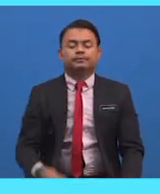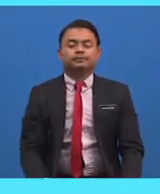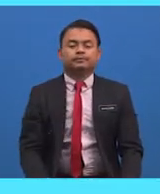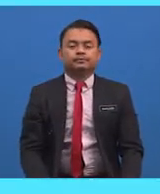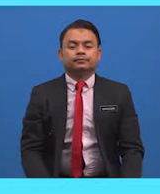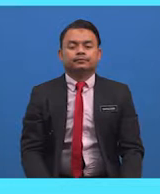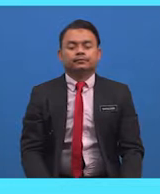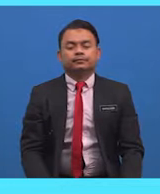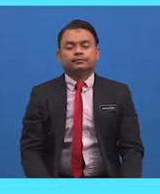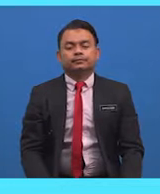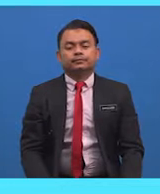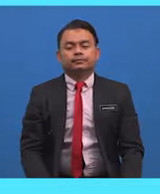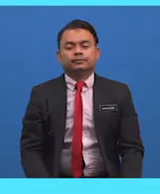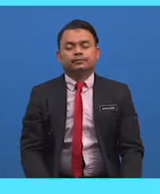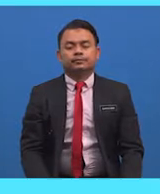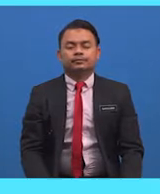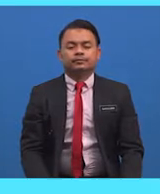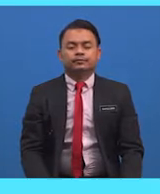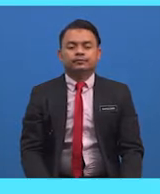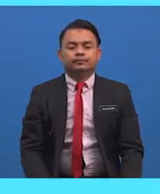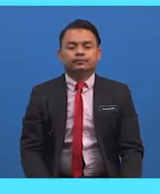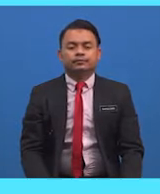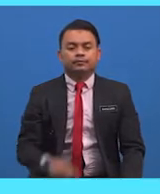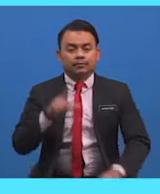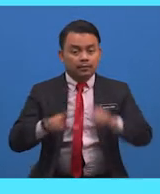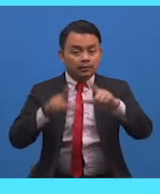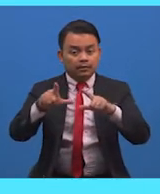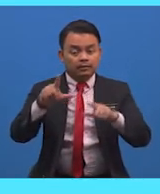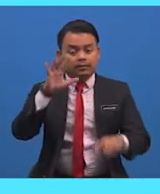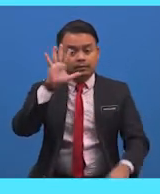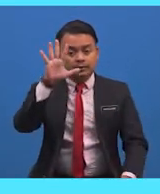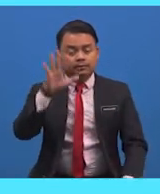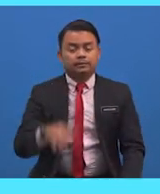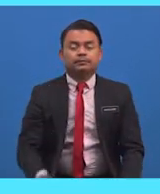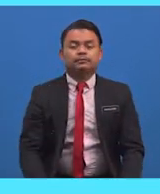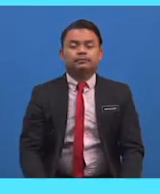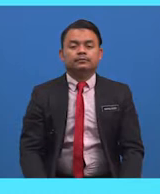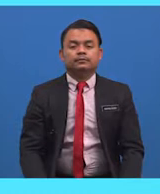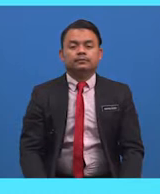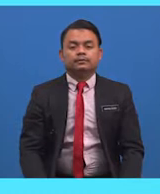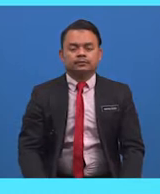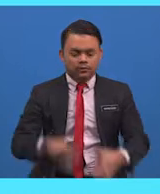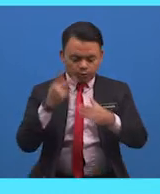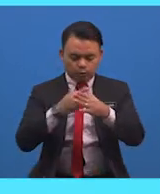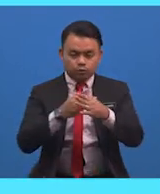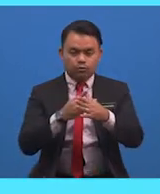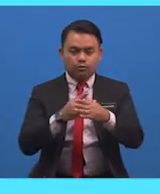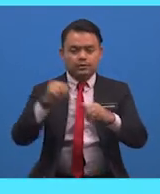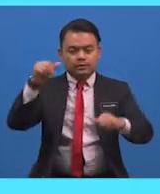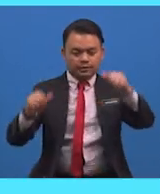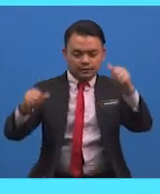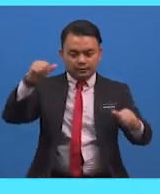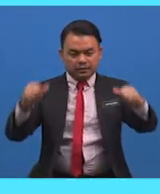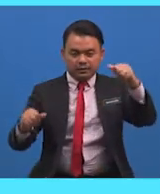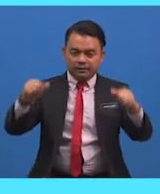tenaga pasang surut ombak. Langkah kelima ialah kempen berkongsi kenderaan. Kempen berkongsi